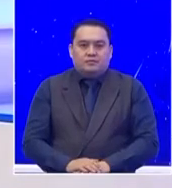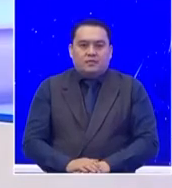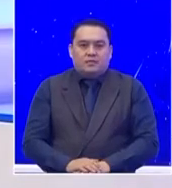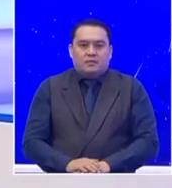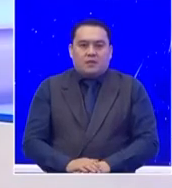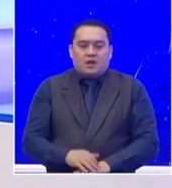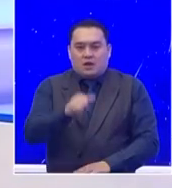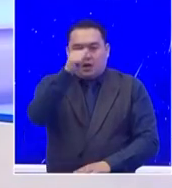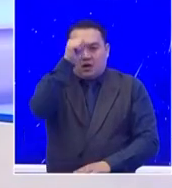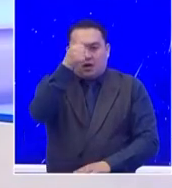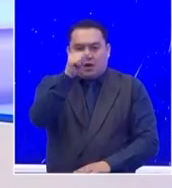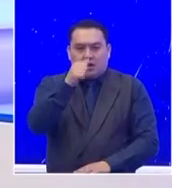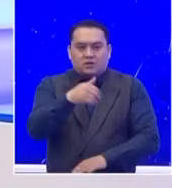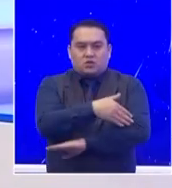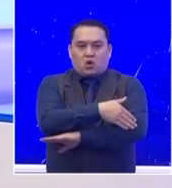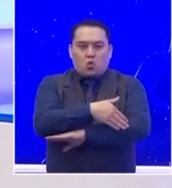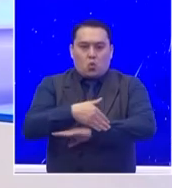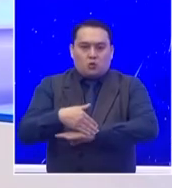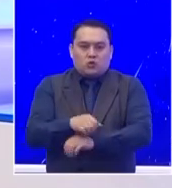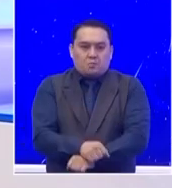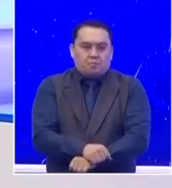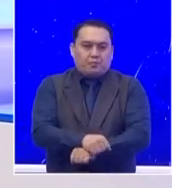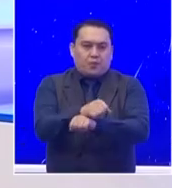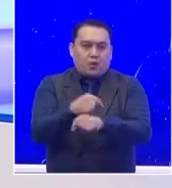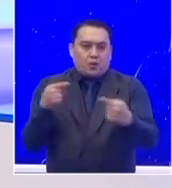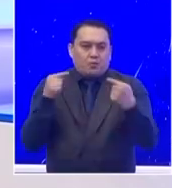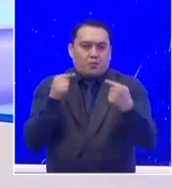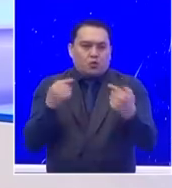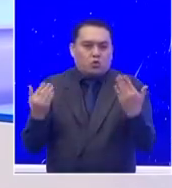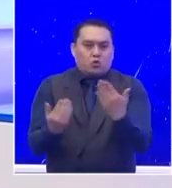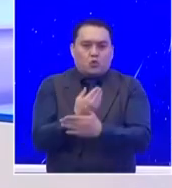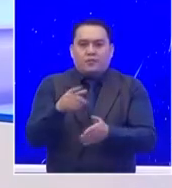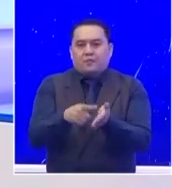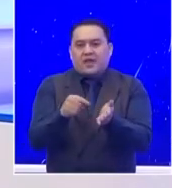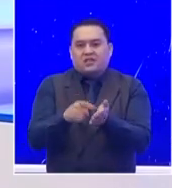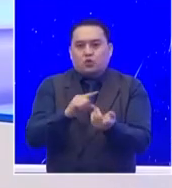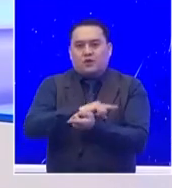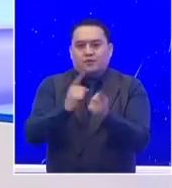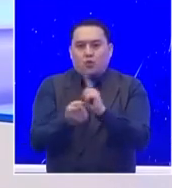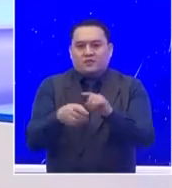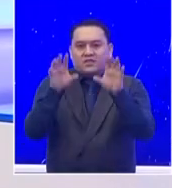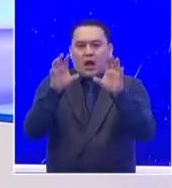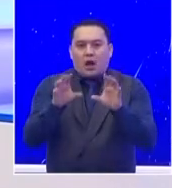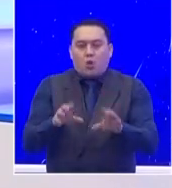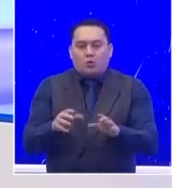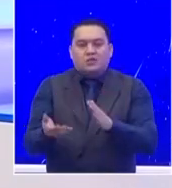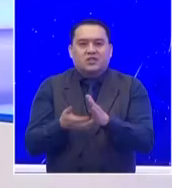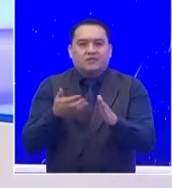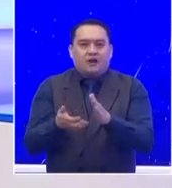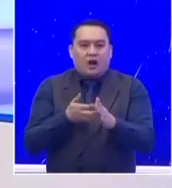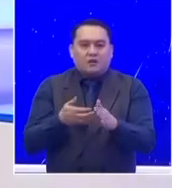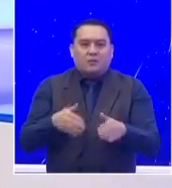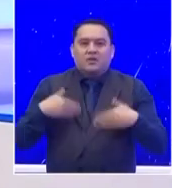Тысячи греков вышли на улицы Афин, протестуя против новой пенсионной реформы. Впервые после финансового кризиса текст